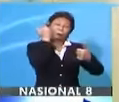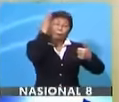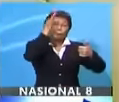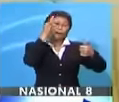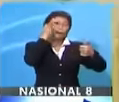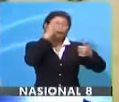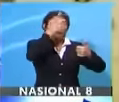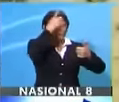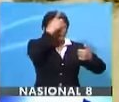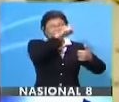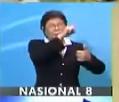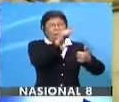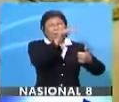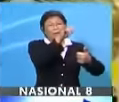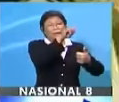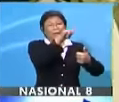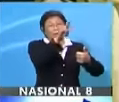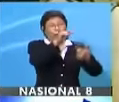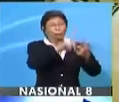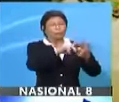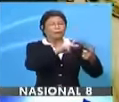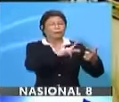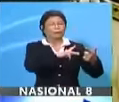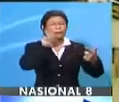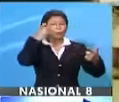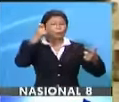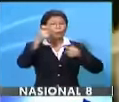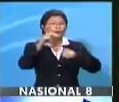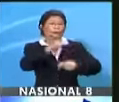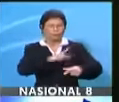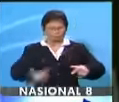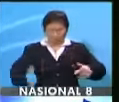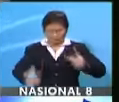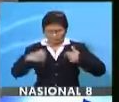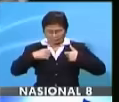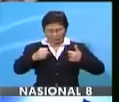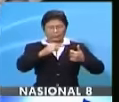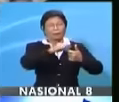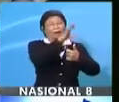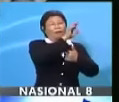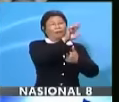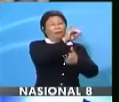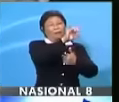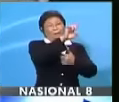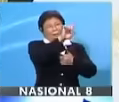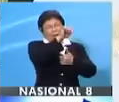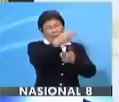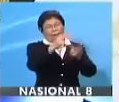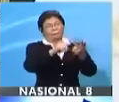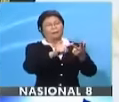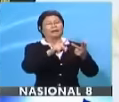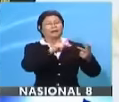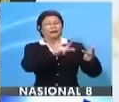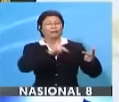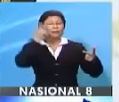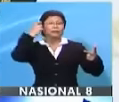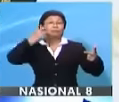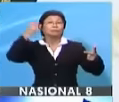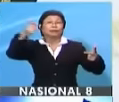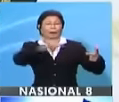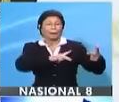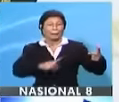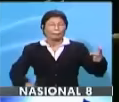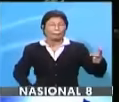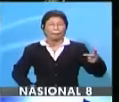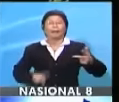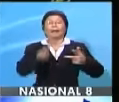Persekutuan Dato' Zainun Ali, Ketua Setiausaha Kementerian Kesihatan Dato' Farida Muhammad Ali dan Ketua Setiausaha